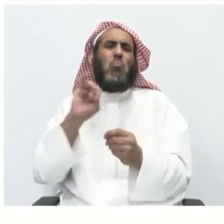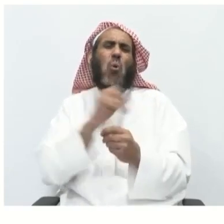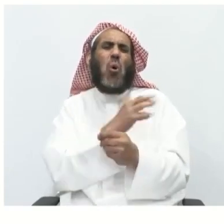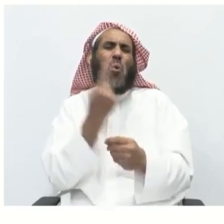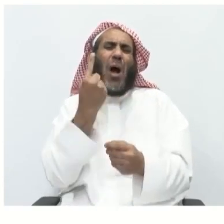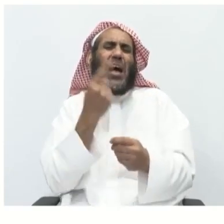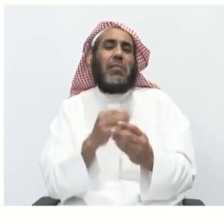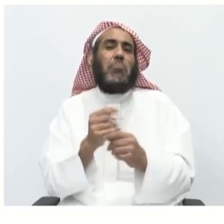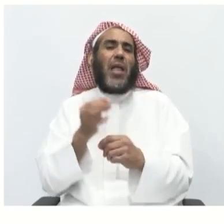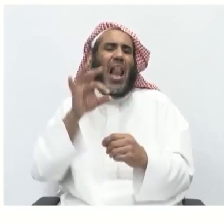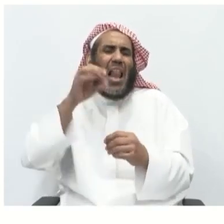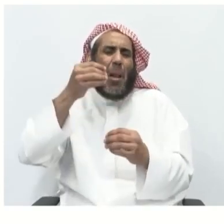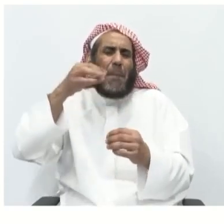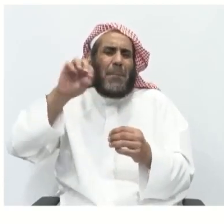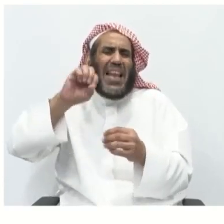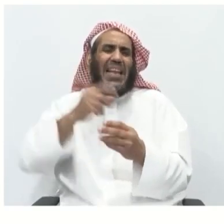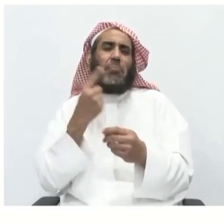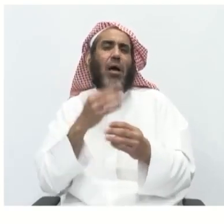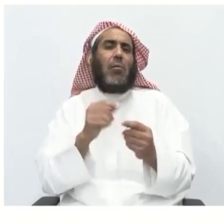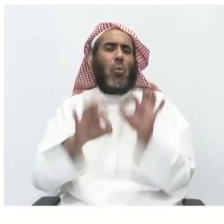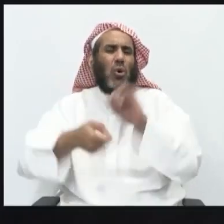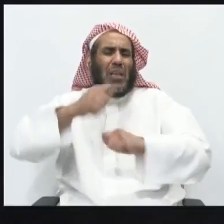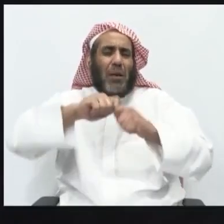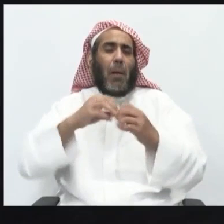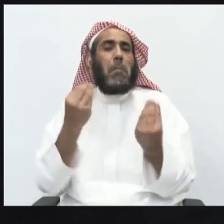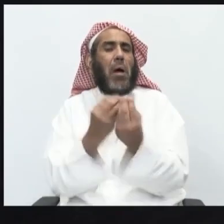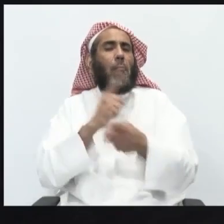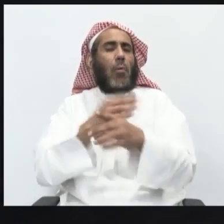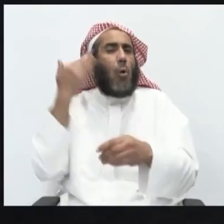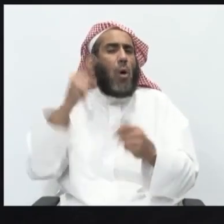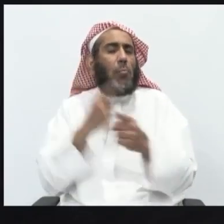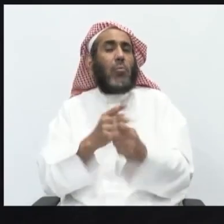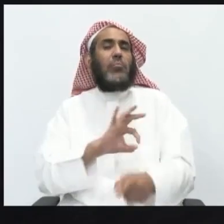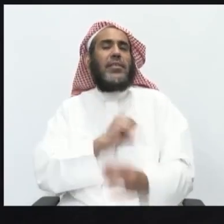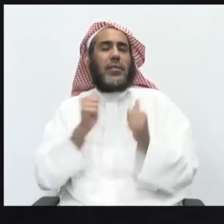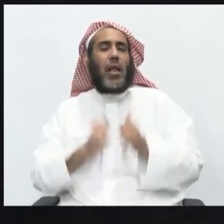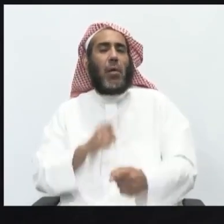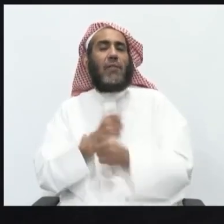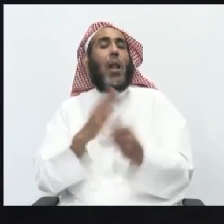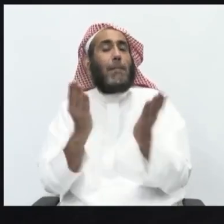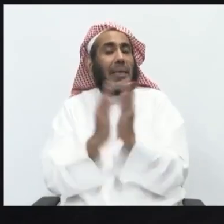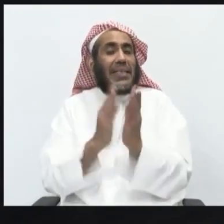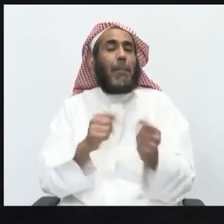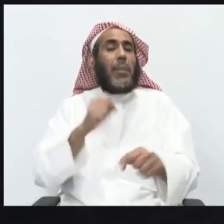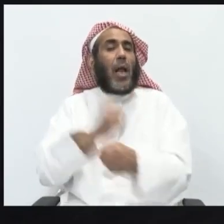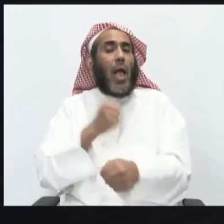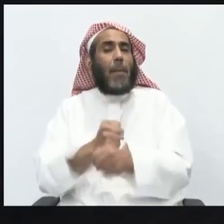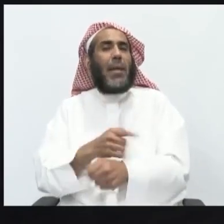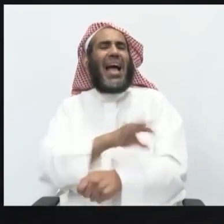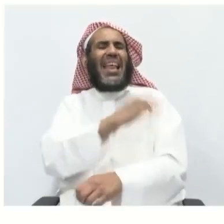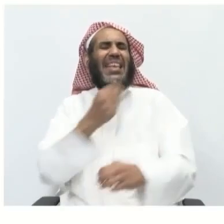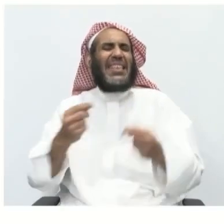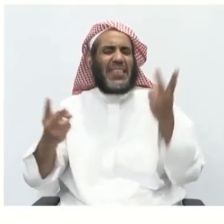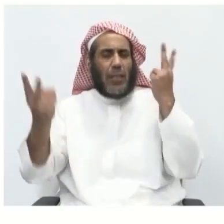المائي طبعا مختبر الكيمياء ستقوم انت مع معلمك او معلمتك عزيزه الطالبه في المدرسه بالقيام بهذه